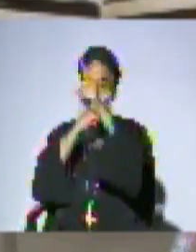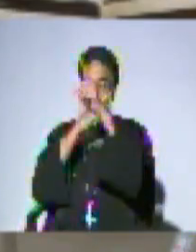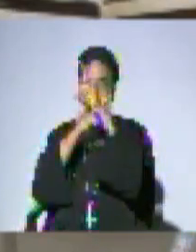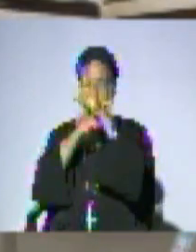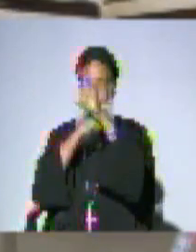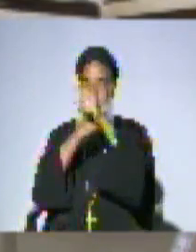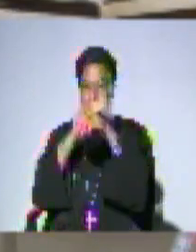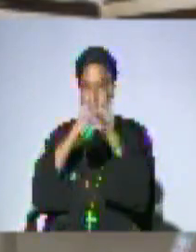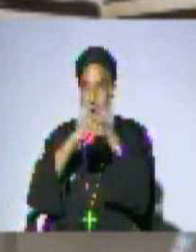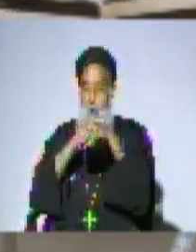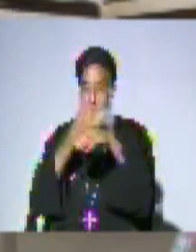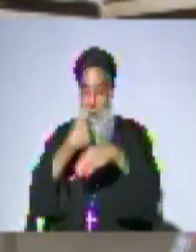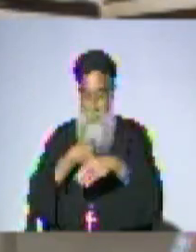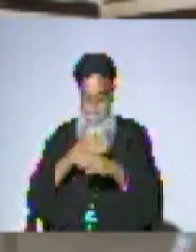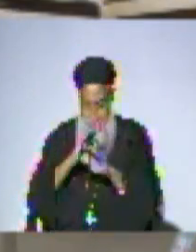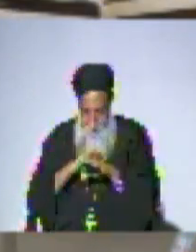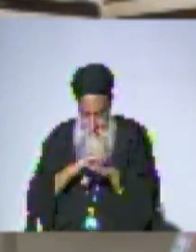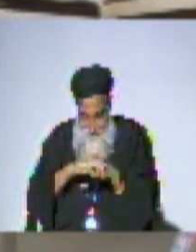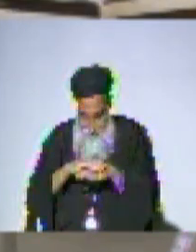يعني. إحساس جميل قوي.